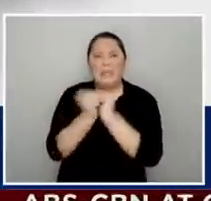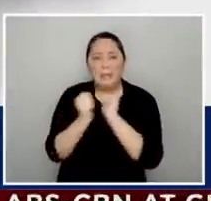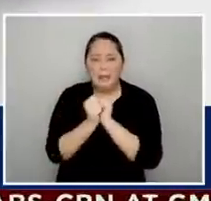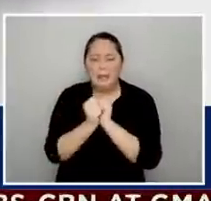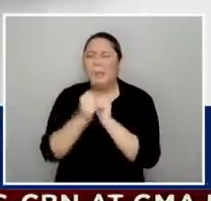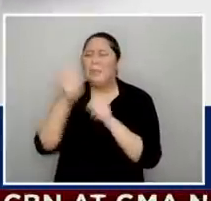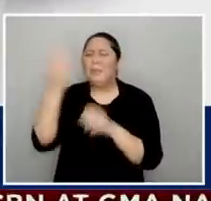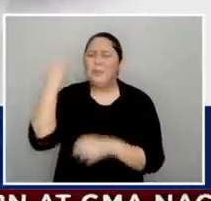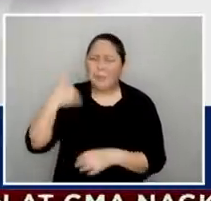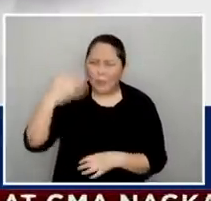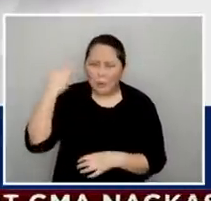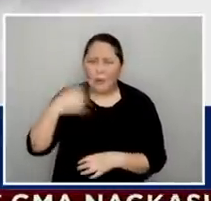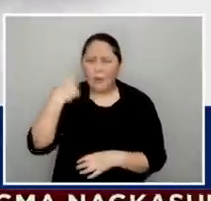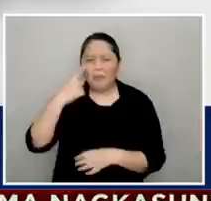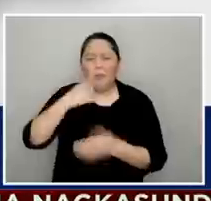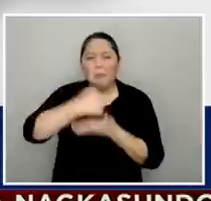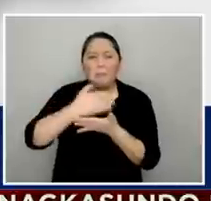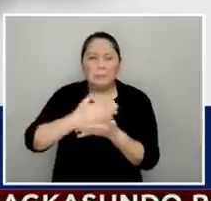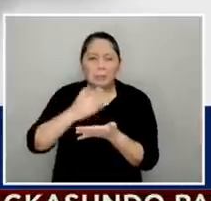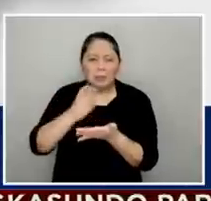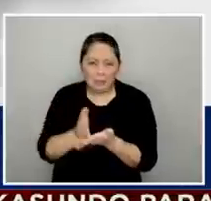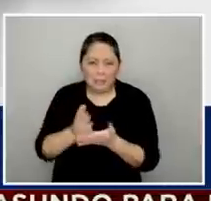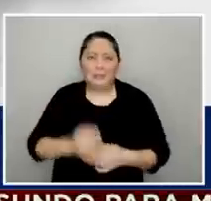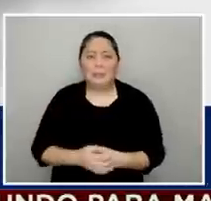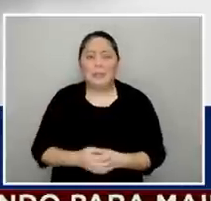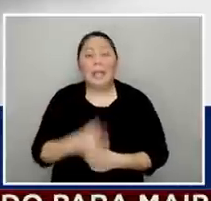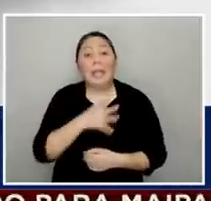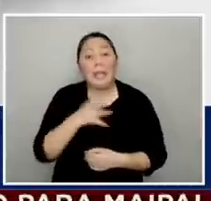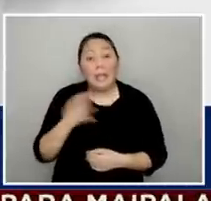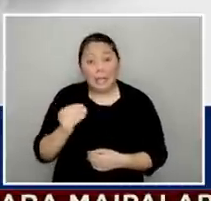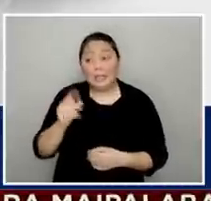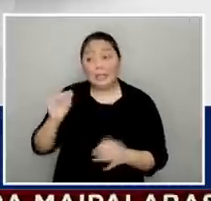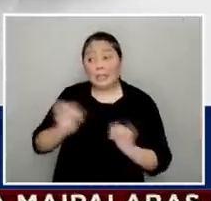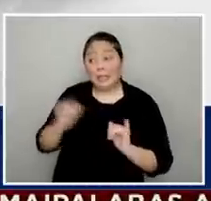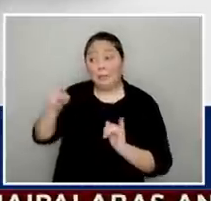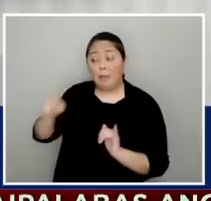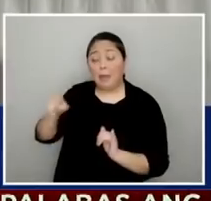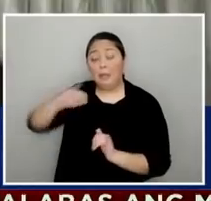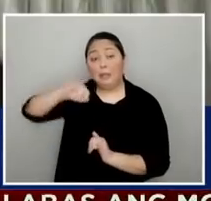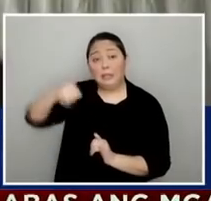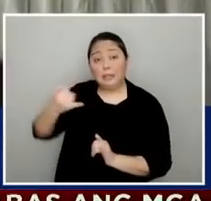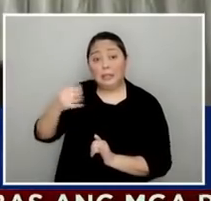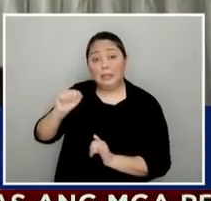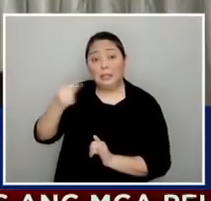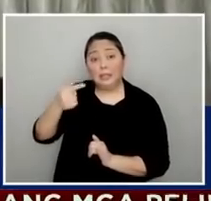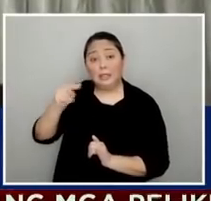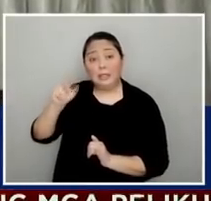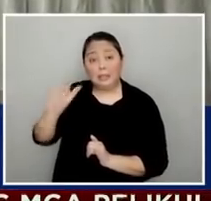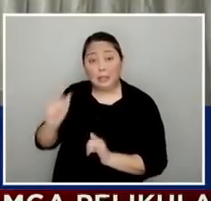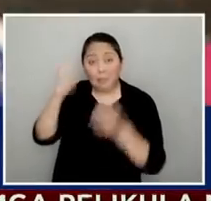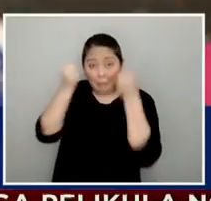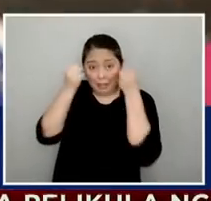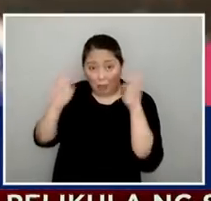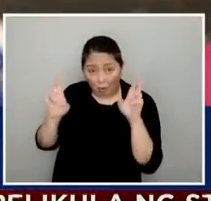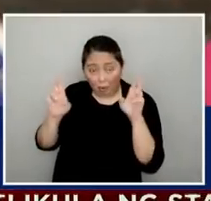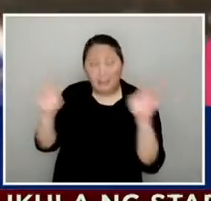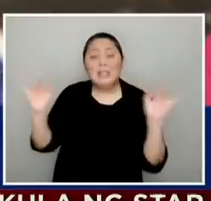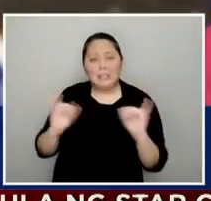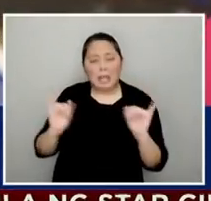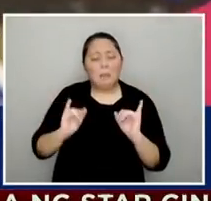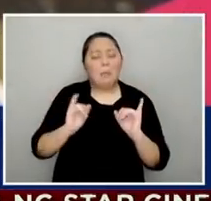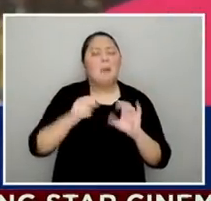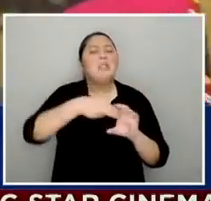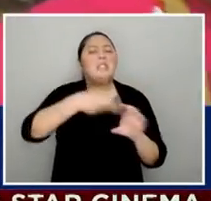Partido Reforma kasama ang iba pa para suportahan ang pagtakbo ni Lacson. Kasunod ng paglipat ng pamunuan ng